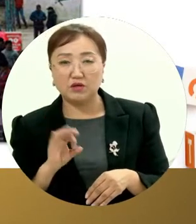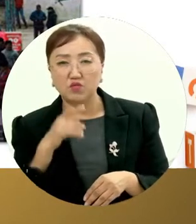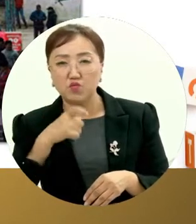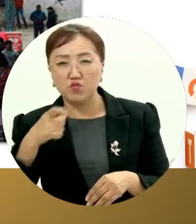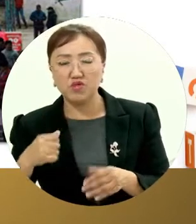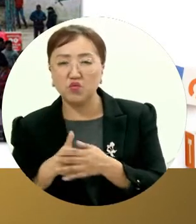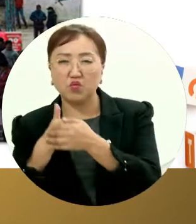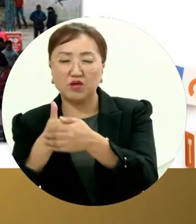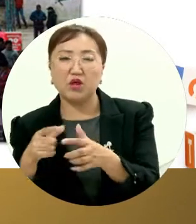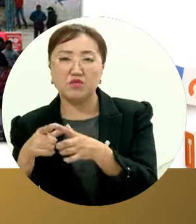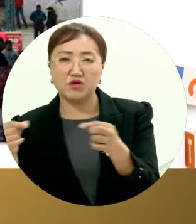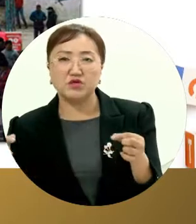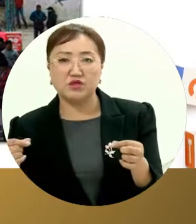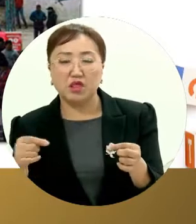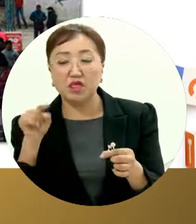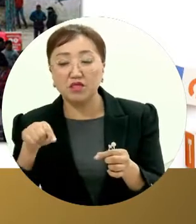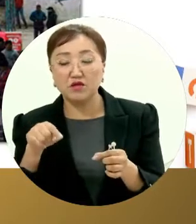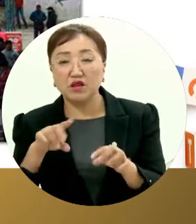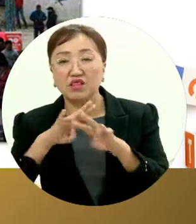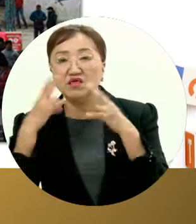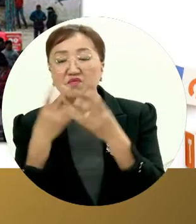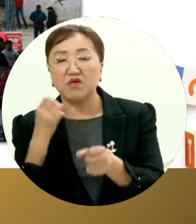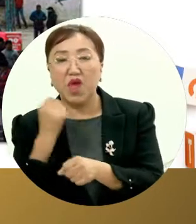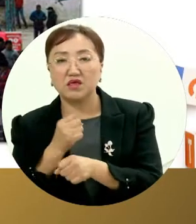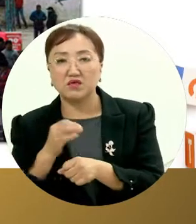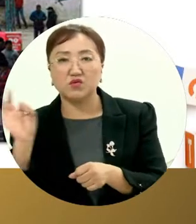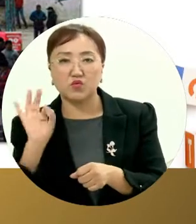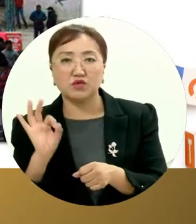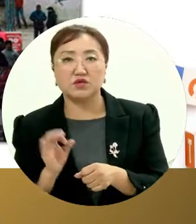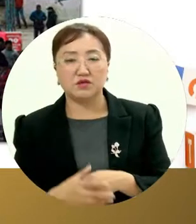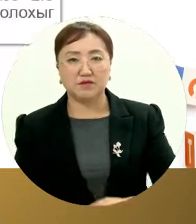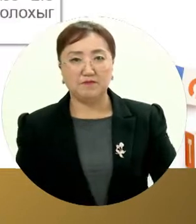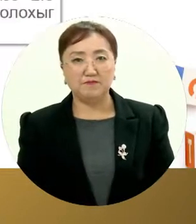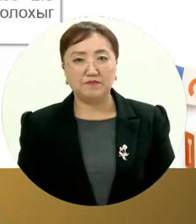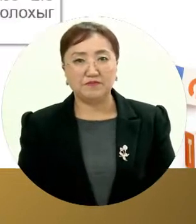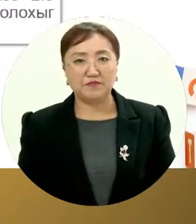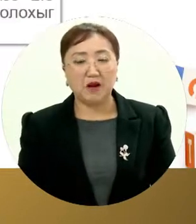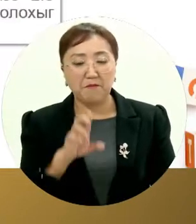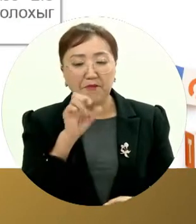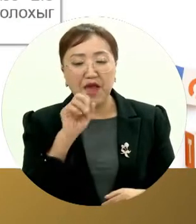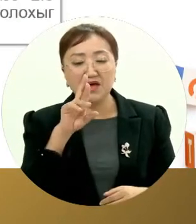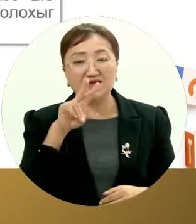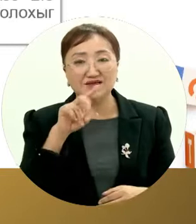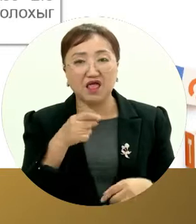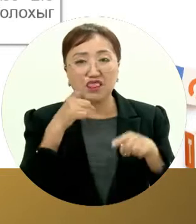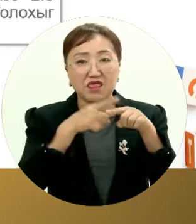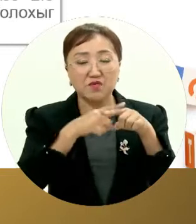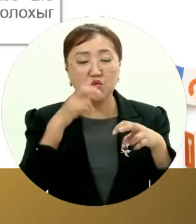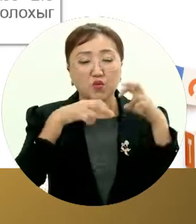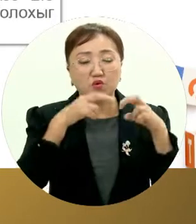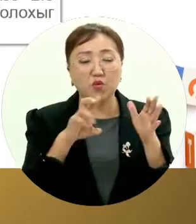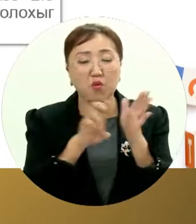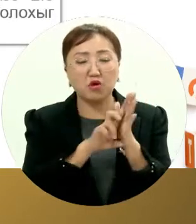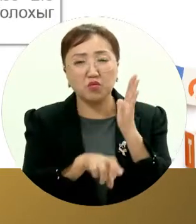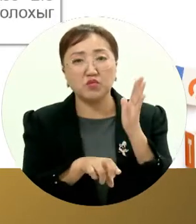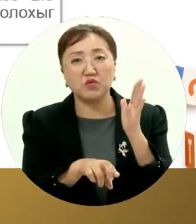хүндэтгэн үцгэ болж идэг. Энэ нь болохоор нийгмийн ажилгүйдэл. За энэ дээр баялаг нэмж үйлдвэрлэх боломжоо